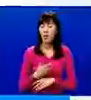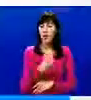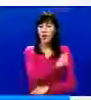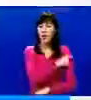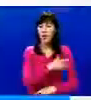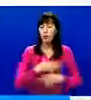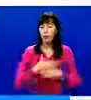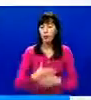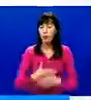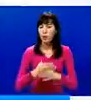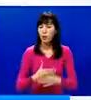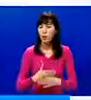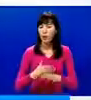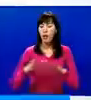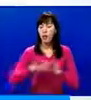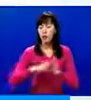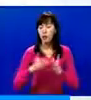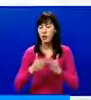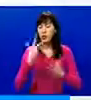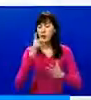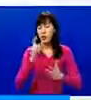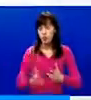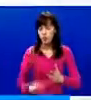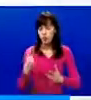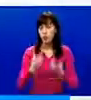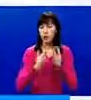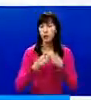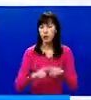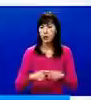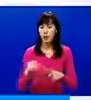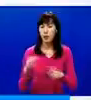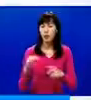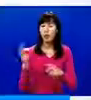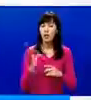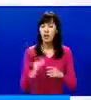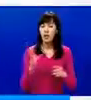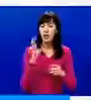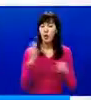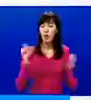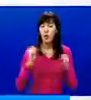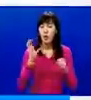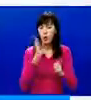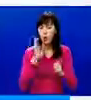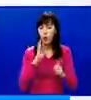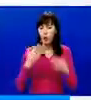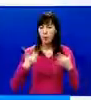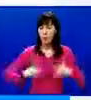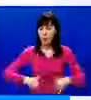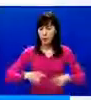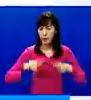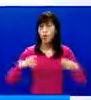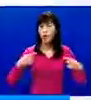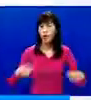врачи-спасатели, это центр медицинской катастрофы, 3 человека и 1 единица техника. Так как холодная вода, организм людей у разных, и